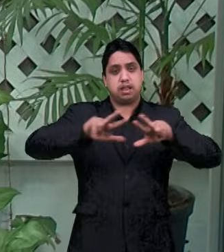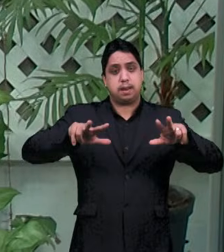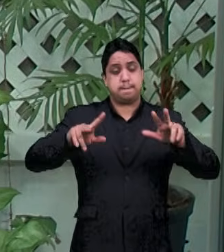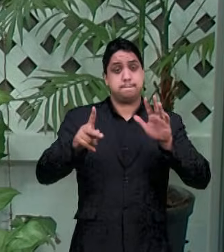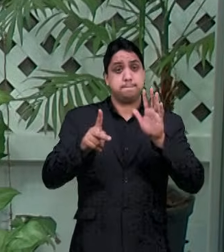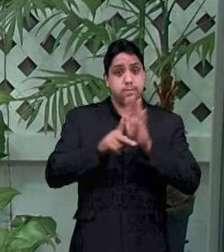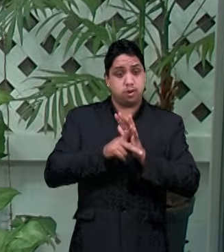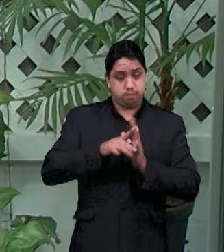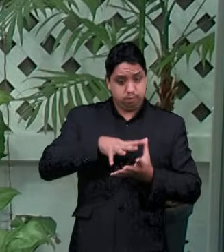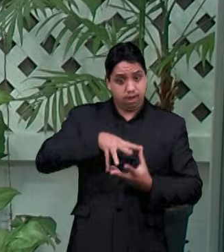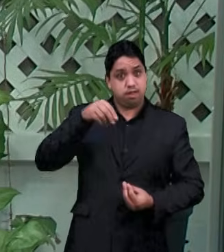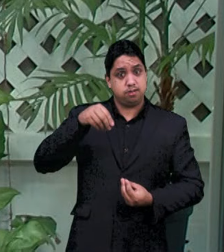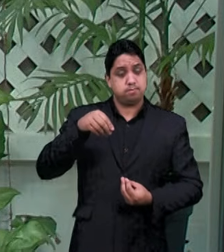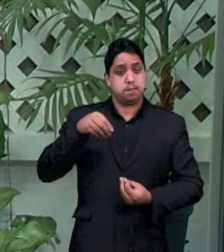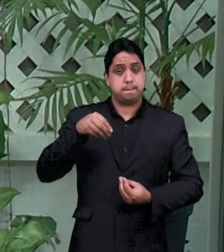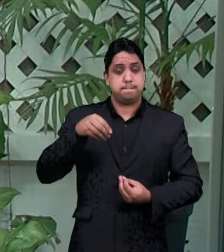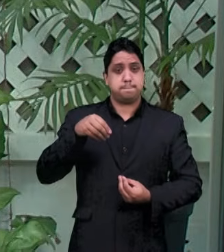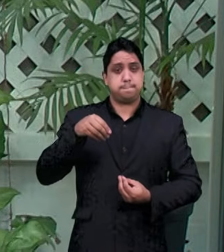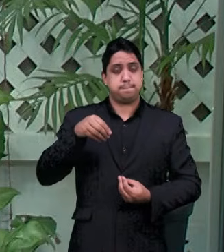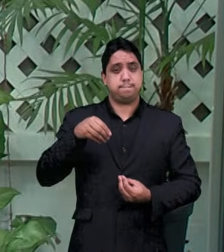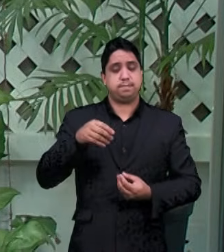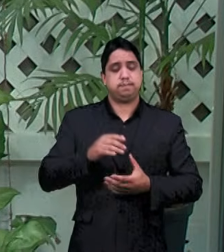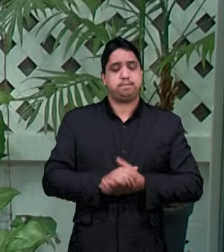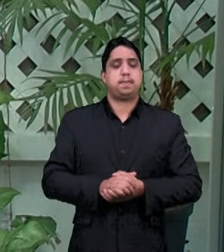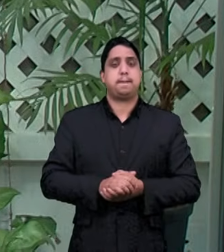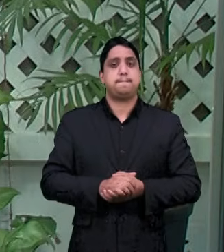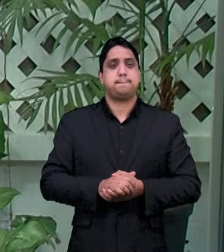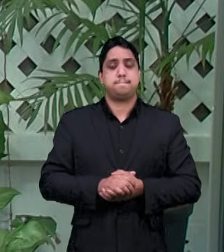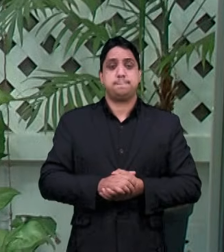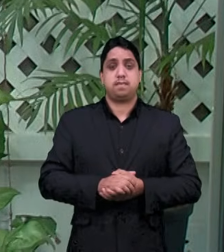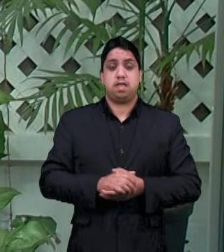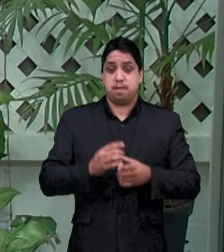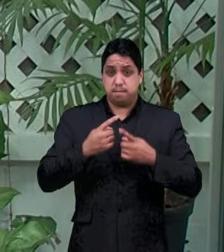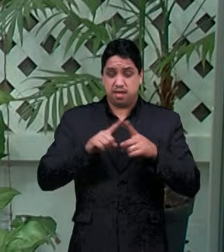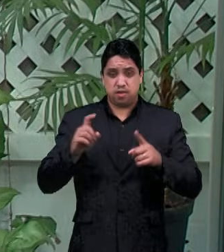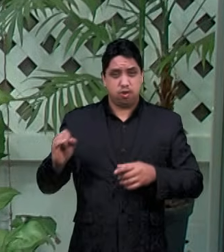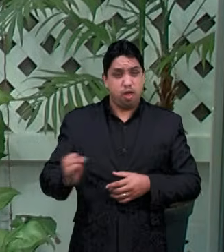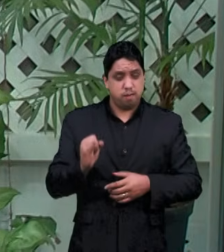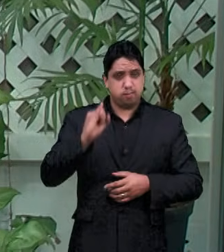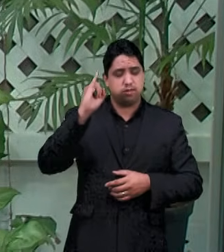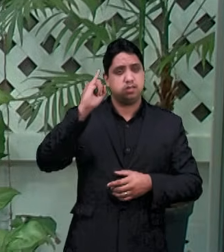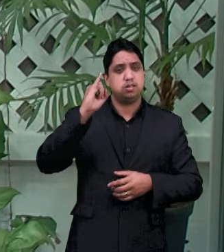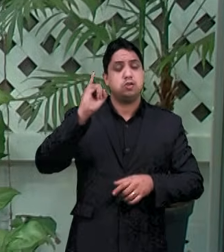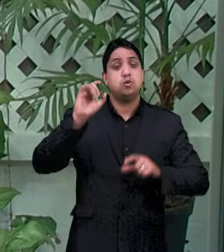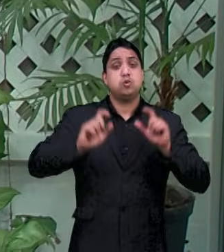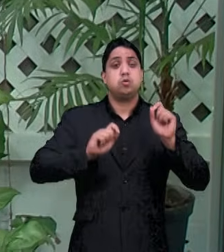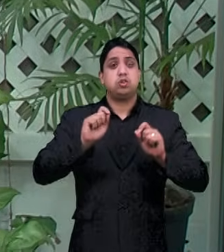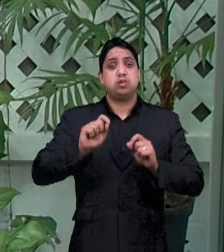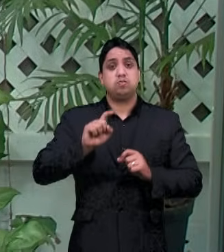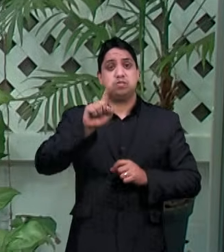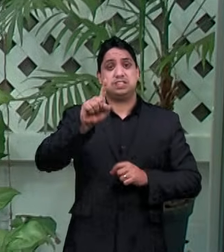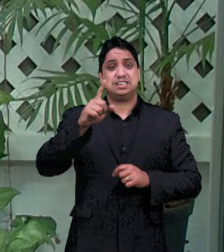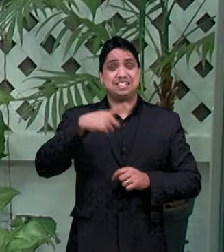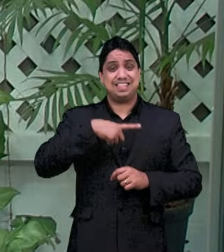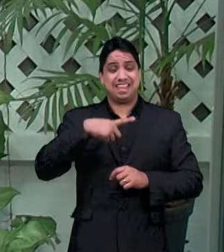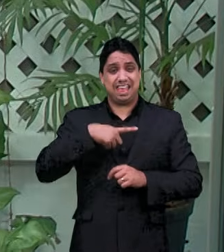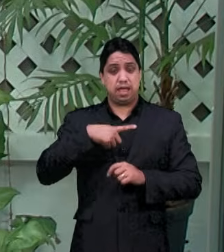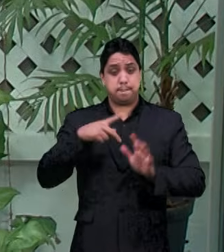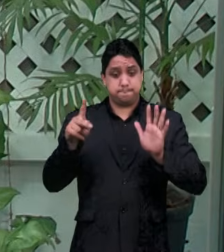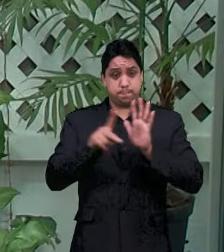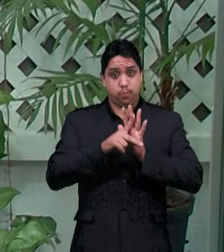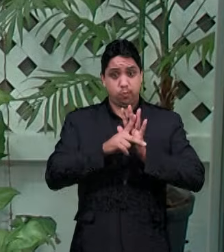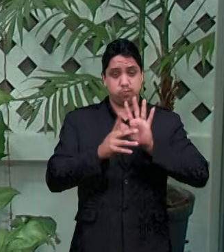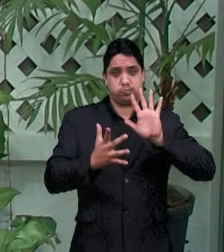spirituels. Mais ce qui importe, c'est ce que vous avez de Jésus